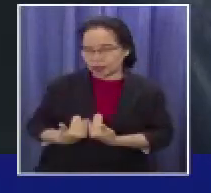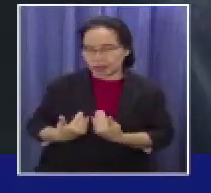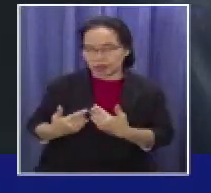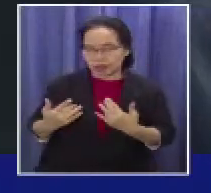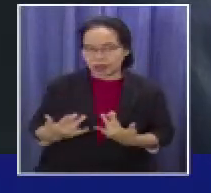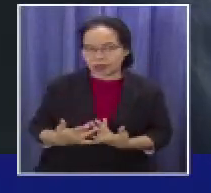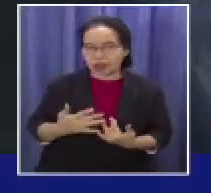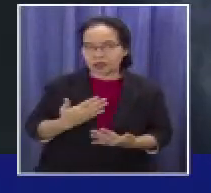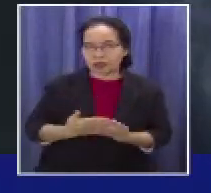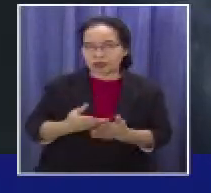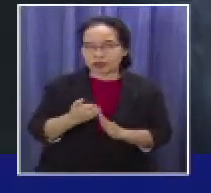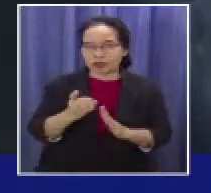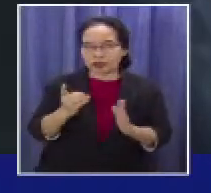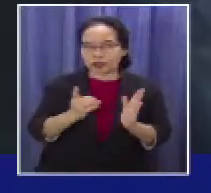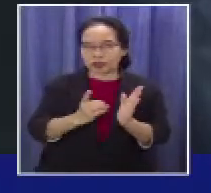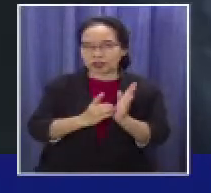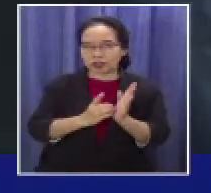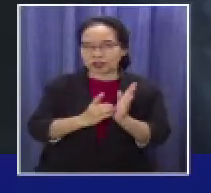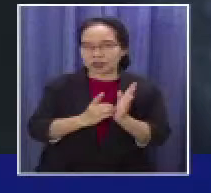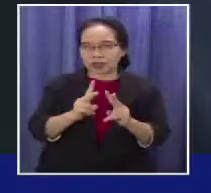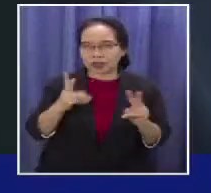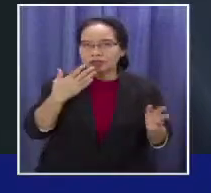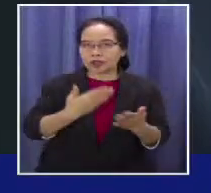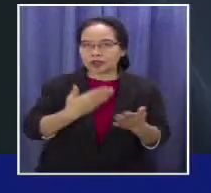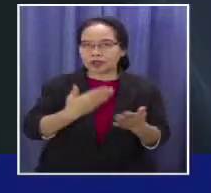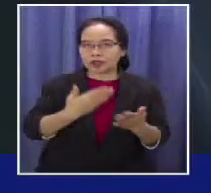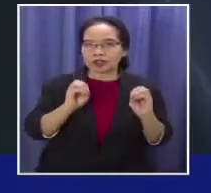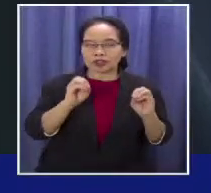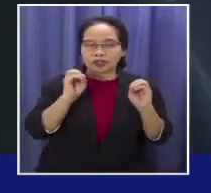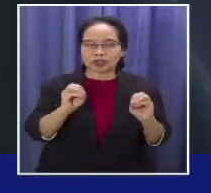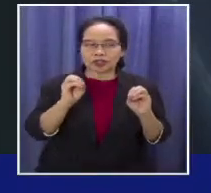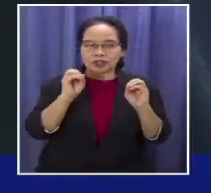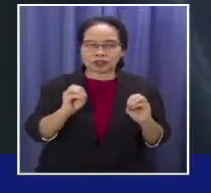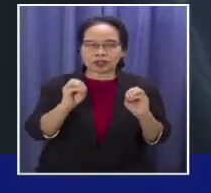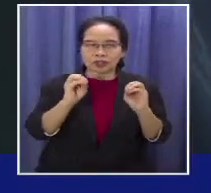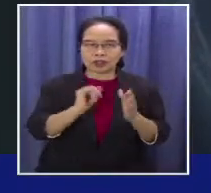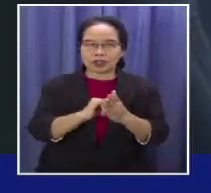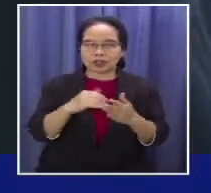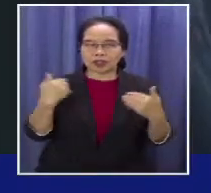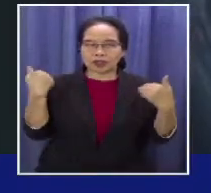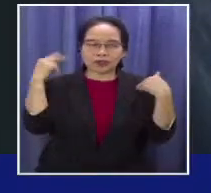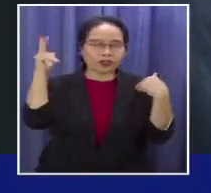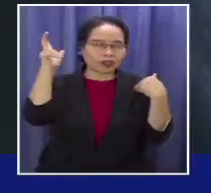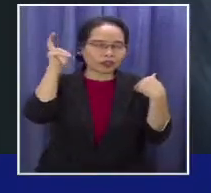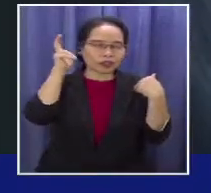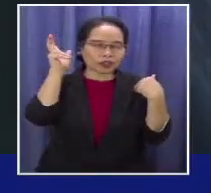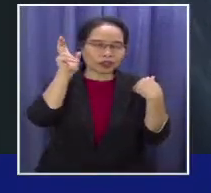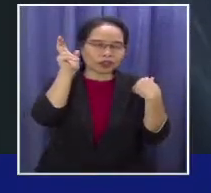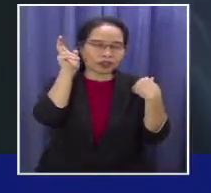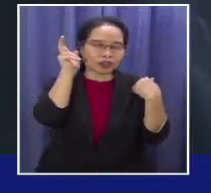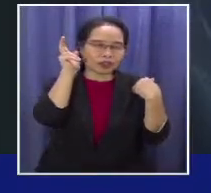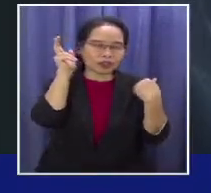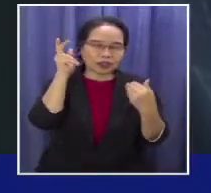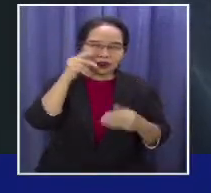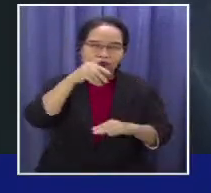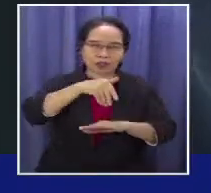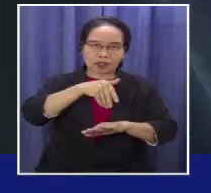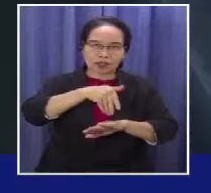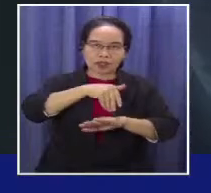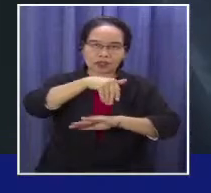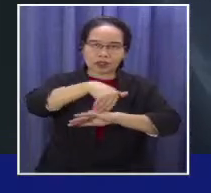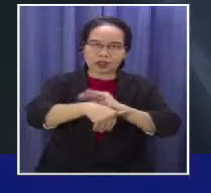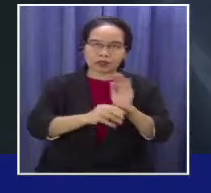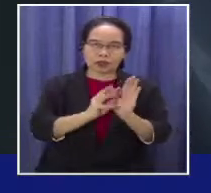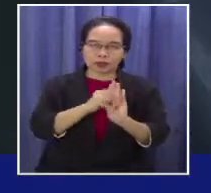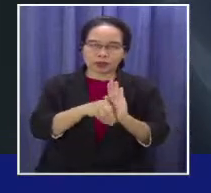yegina yebom yeda wase efri akoma mu no hwa yeda wase wo